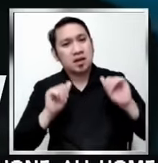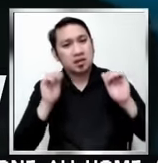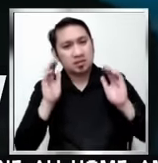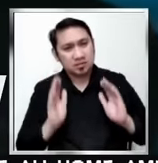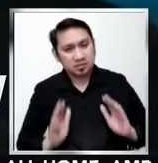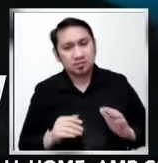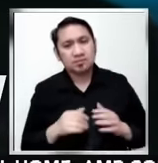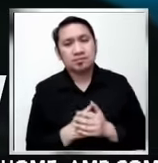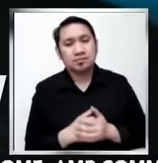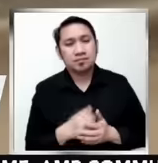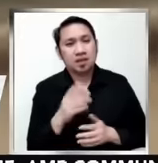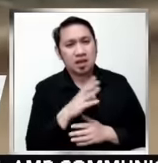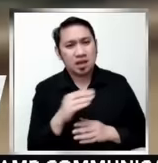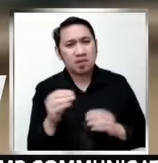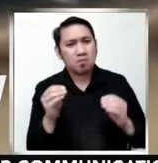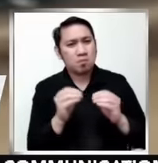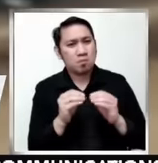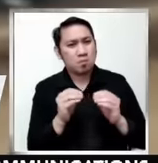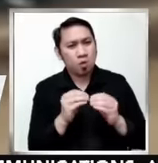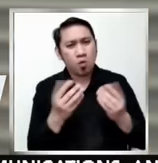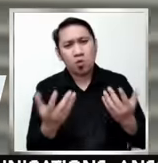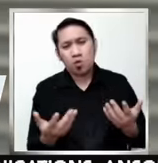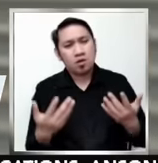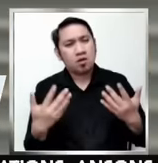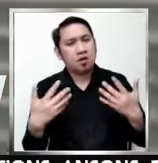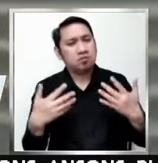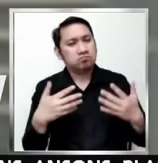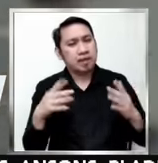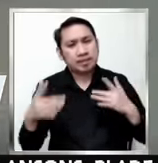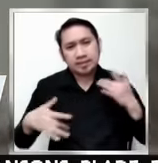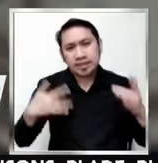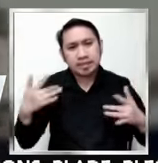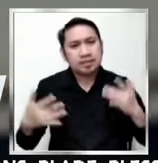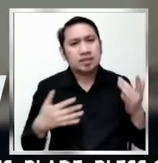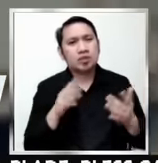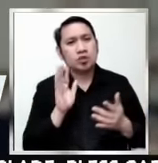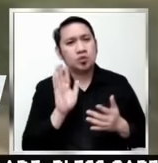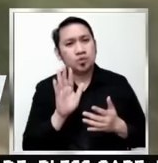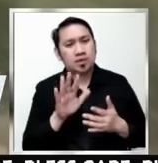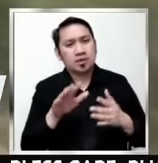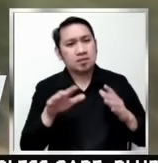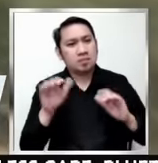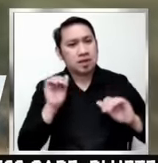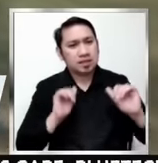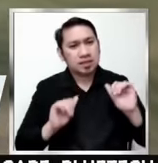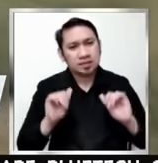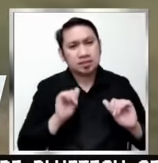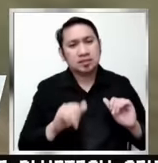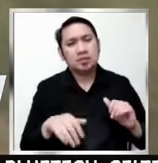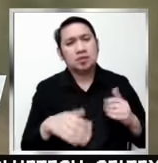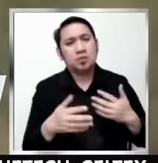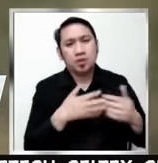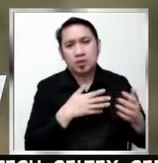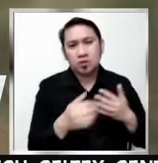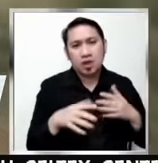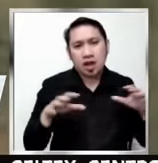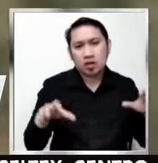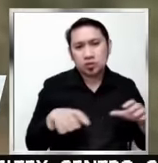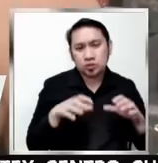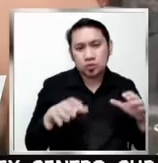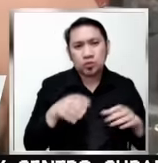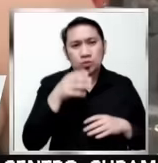raw ang mapapanood ng mga eksena, mapa-action man, comedy o drama. Sobrang nakakataba ng puso kasi alam